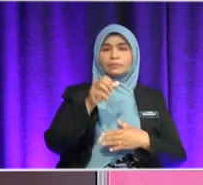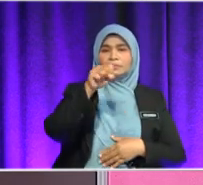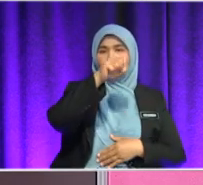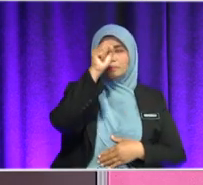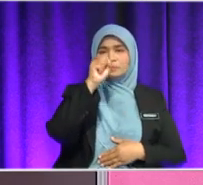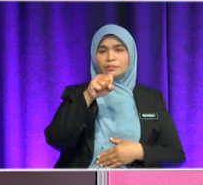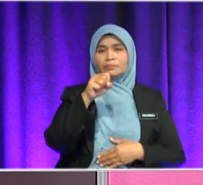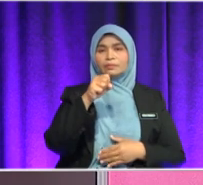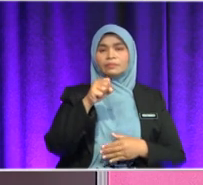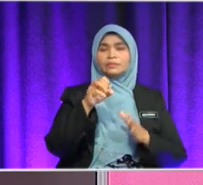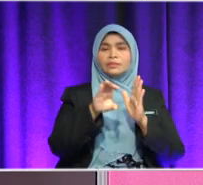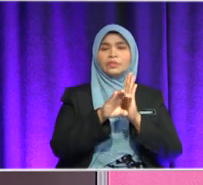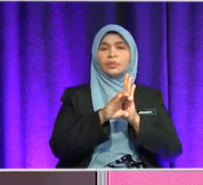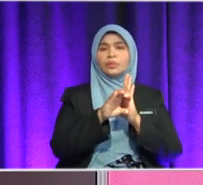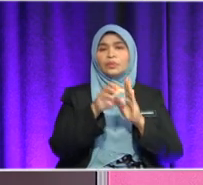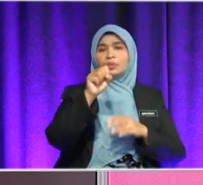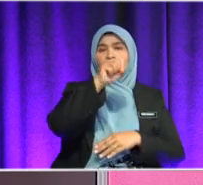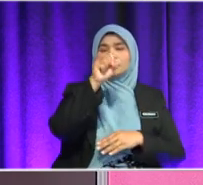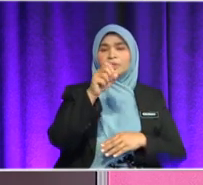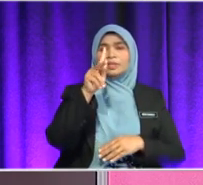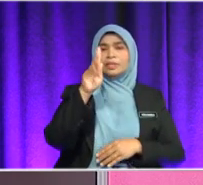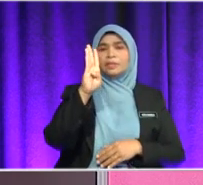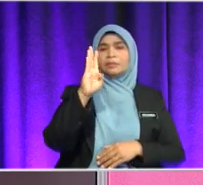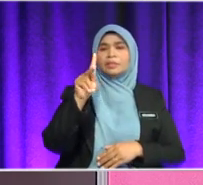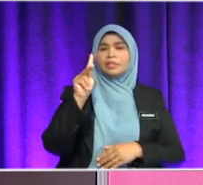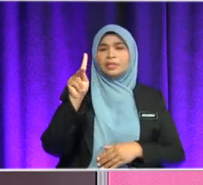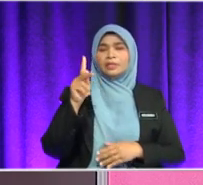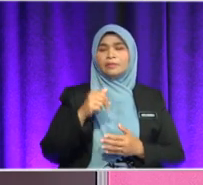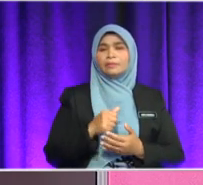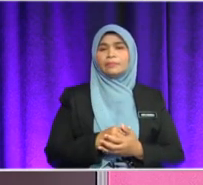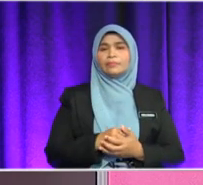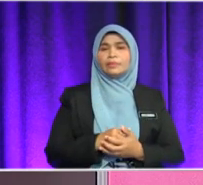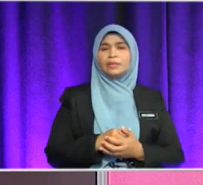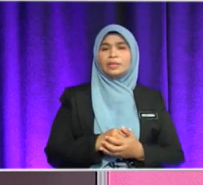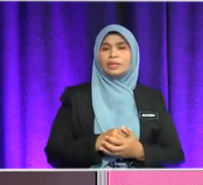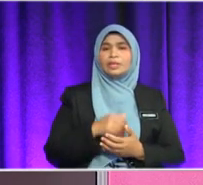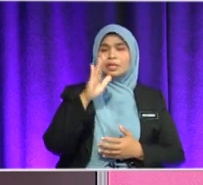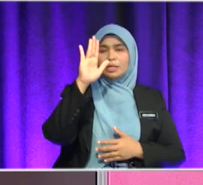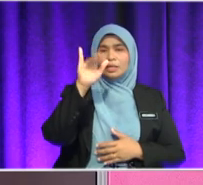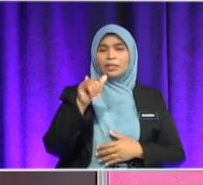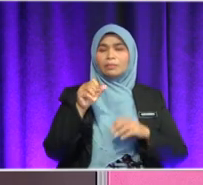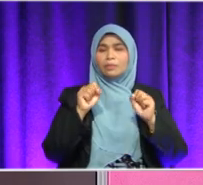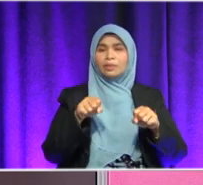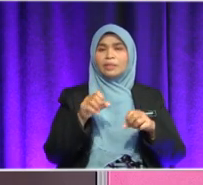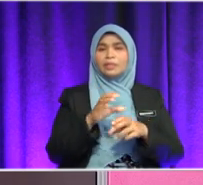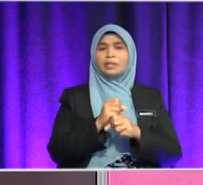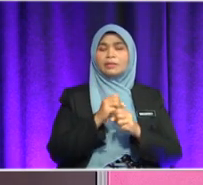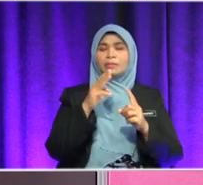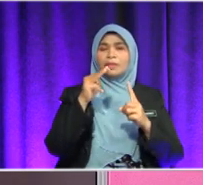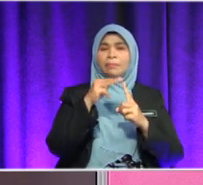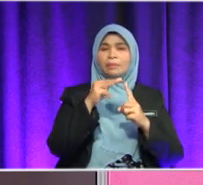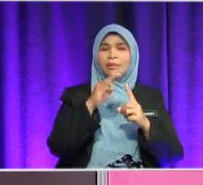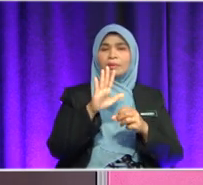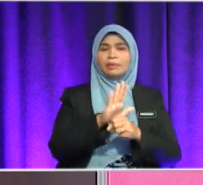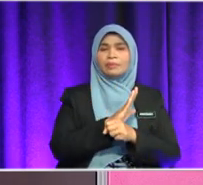ataupun contoh soal dan kebikeke yang boleh dapat maka penuh